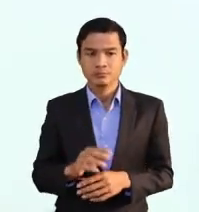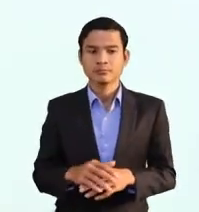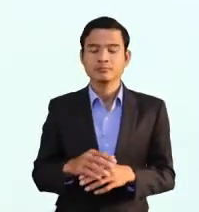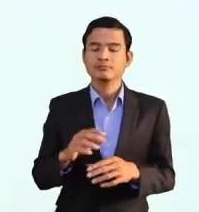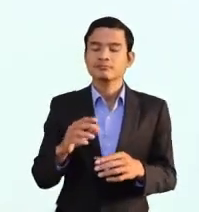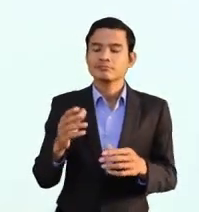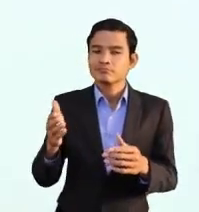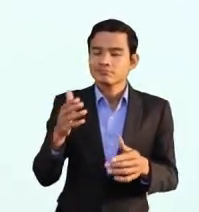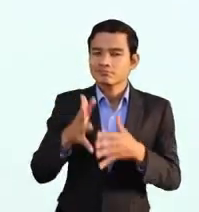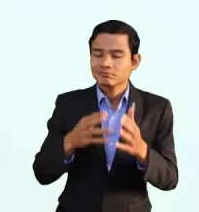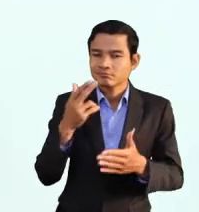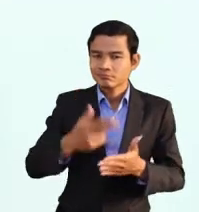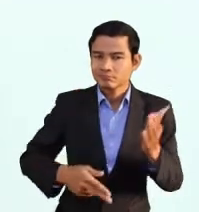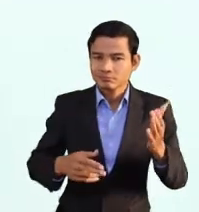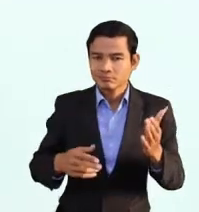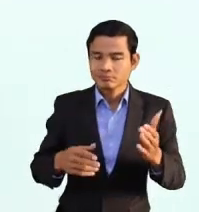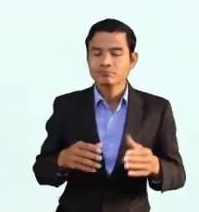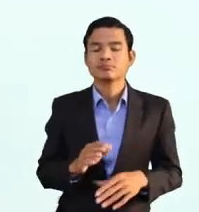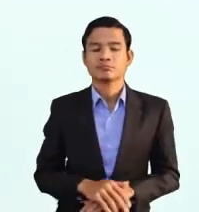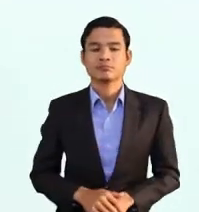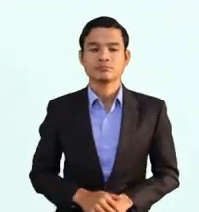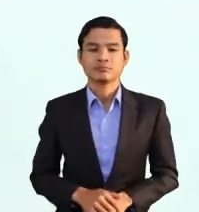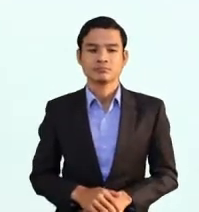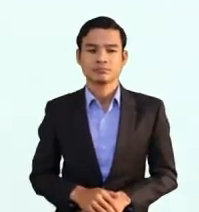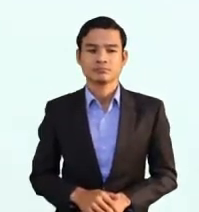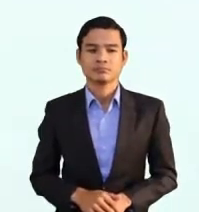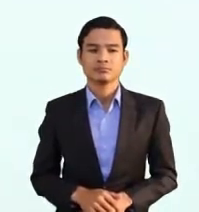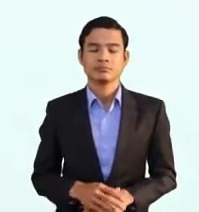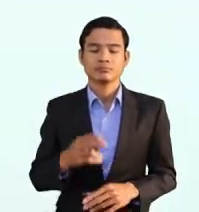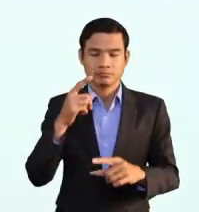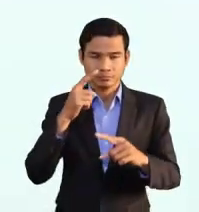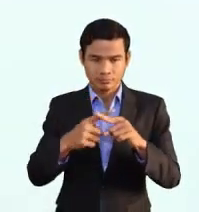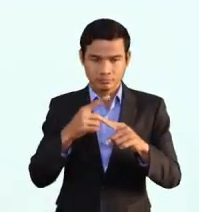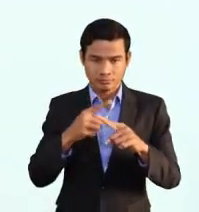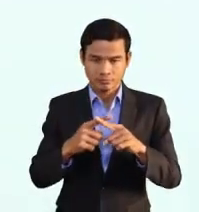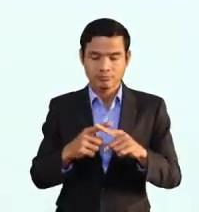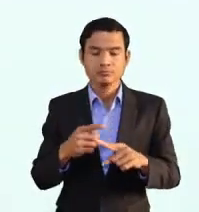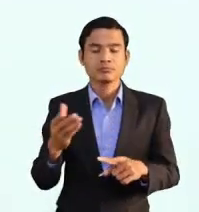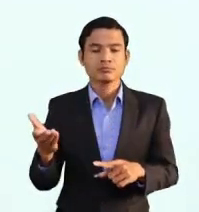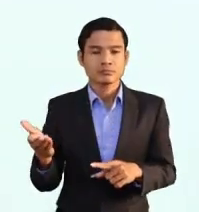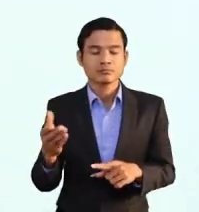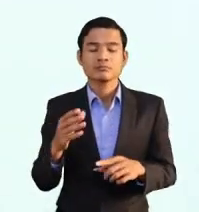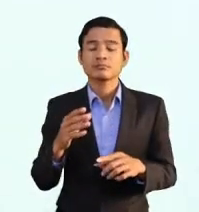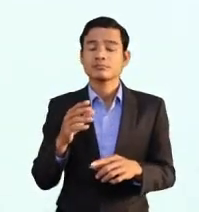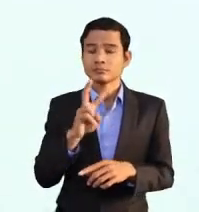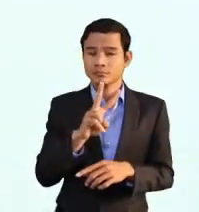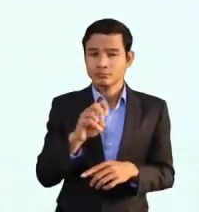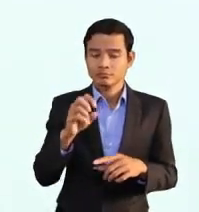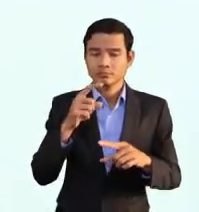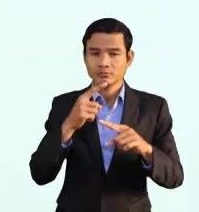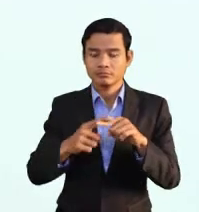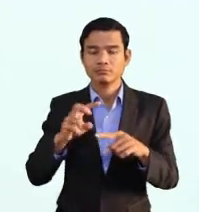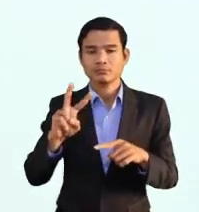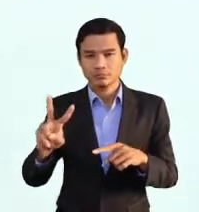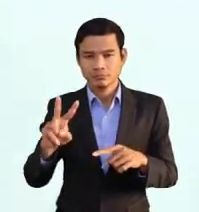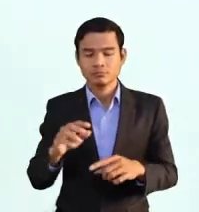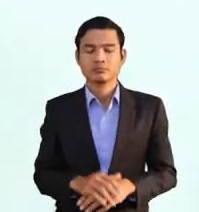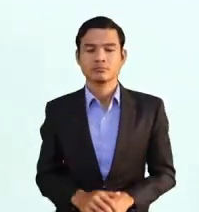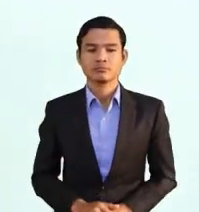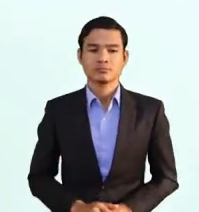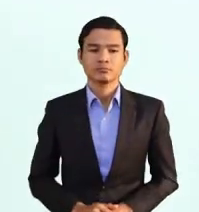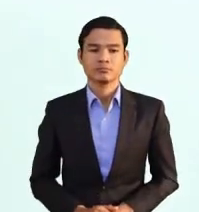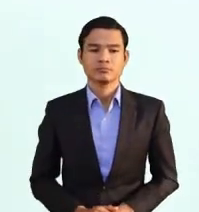ấy. Chà, cứ sẽ nhà lấy. Cùn. Chắc này khu con nắng. Pì.